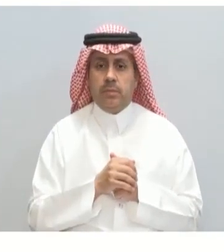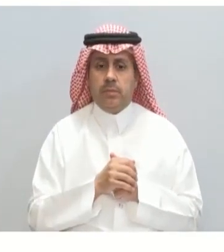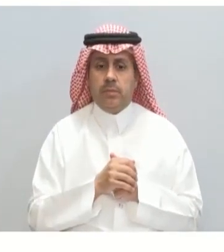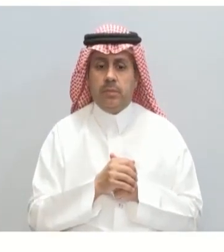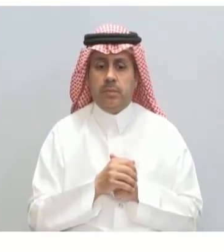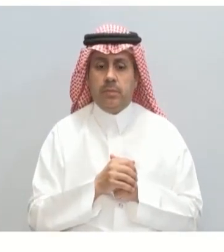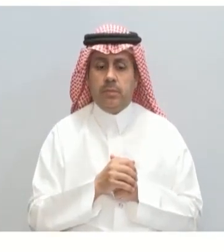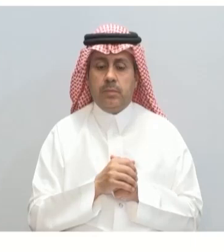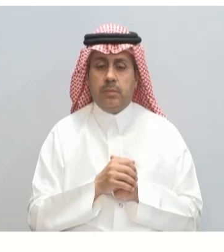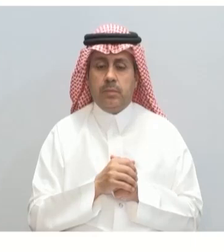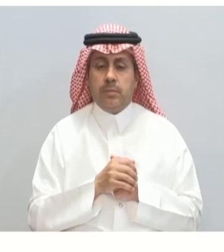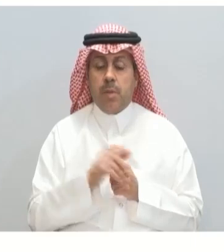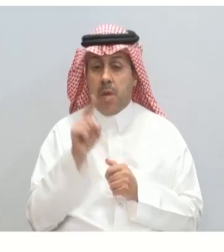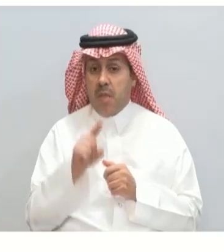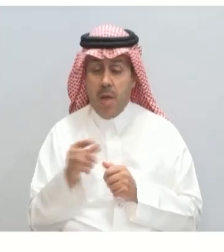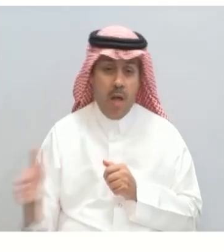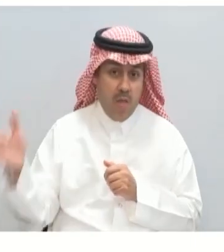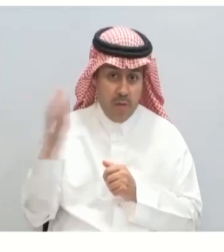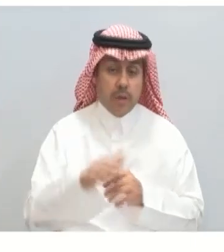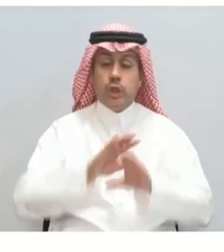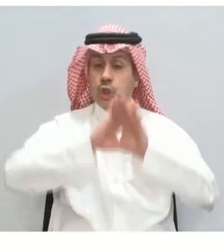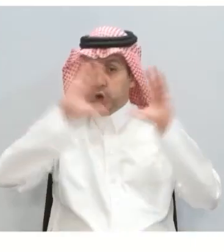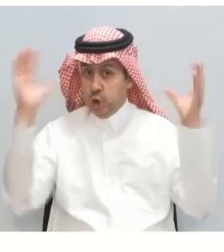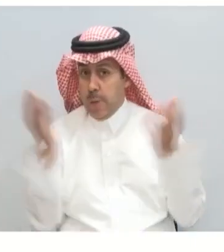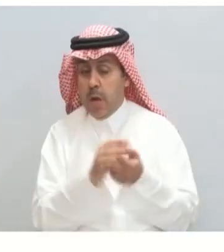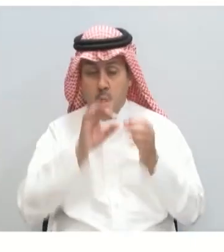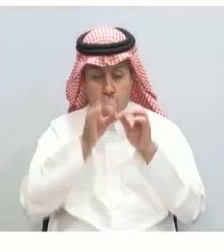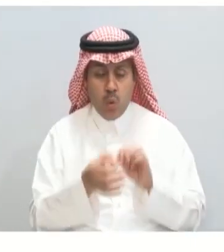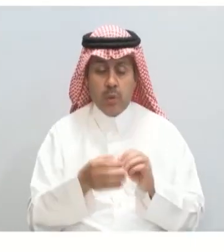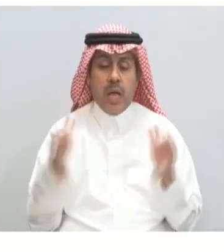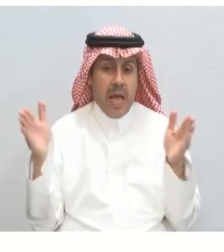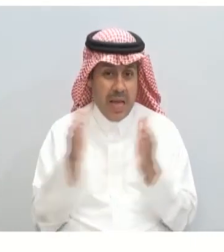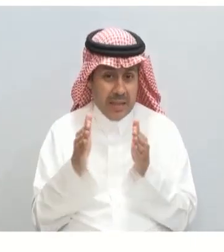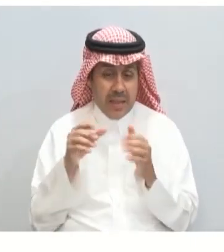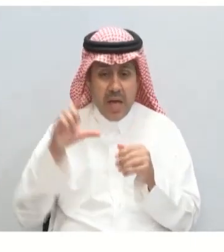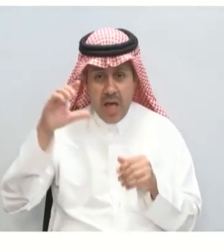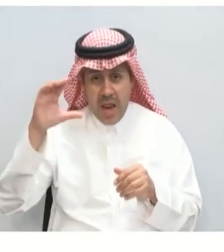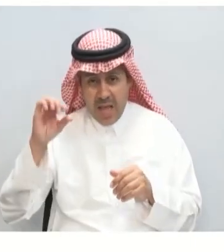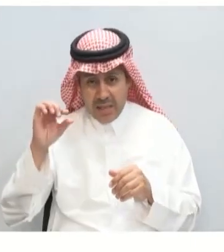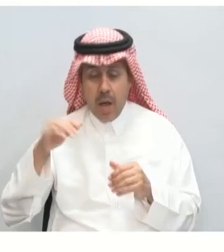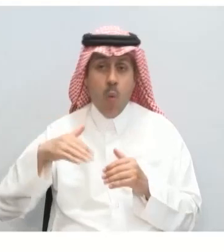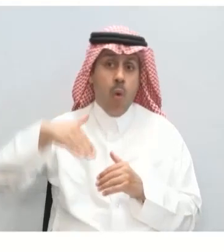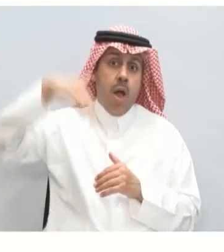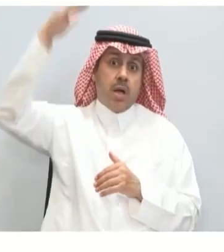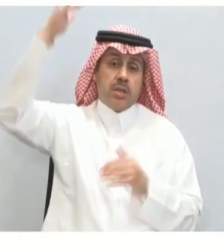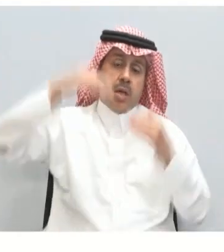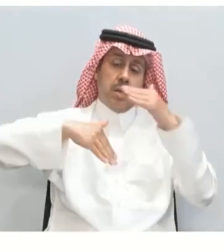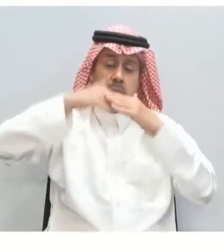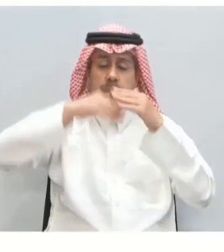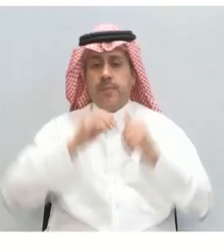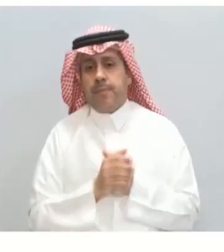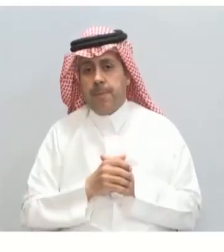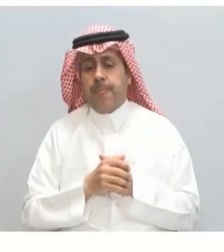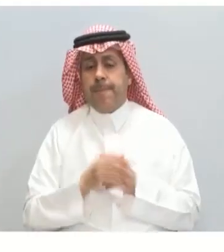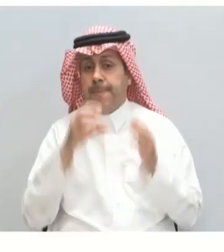سياره اذا بهذا اضفنا جميع القيود في الحد الادنى والاقصى الان كما عملنا سابقا لابد ان تكون خلايا متغيره هي